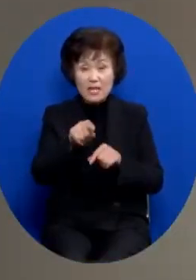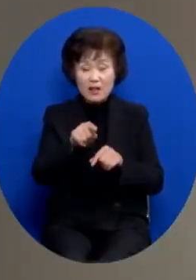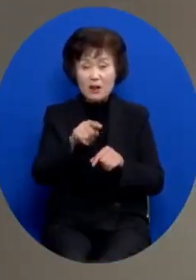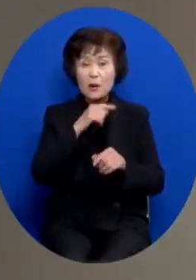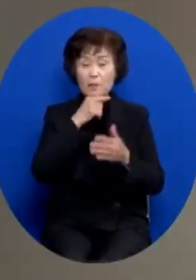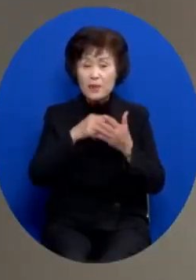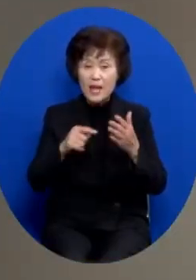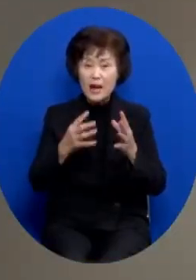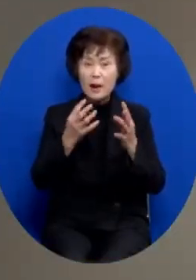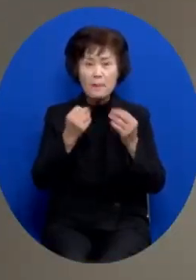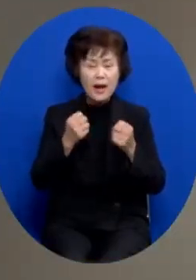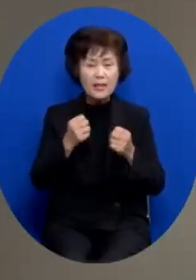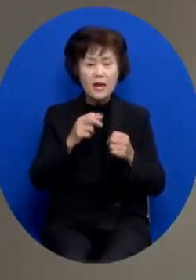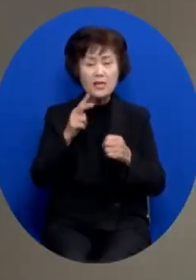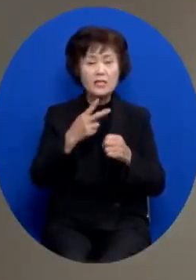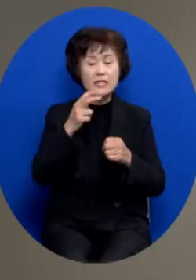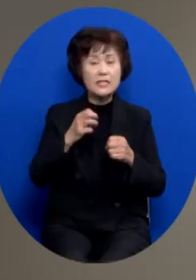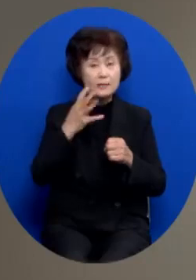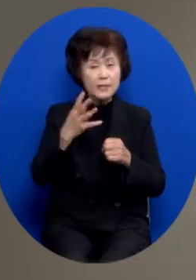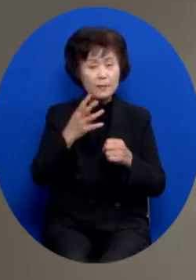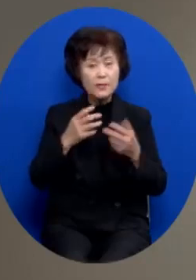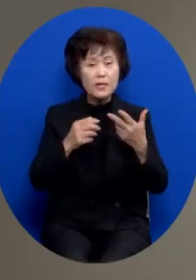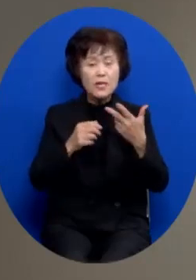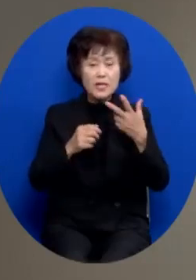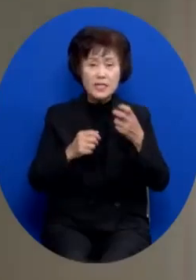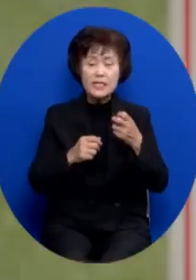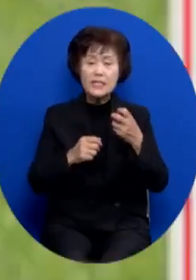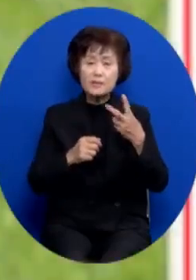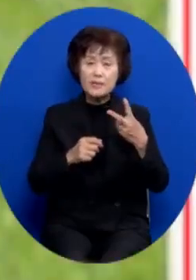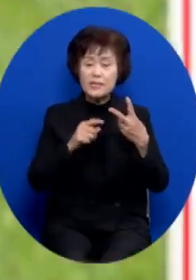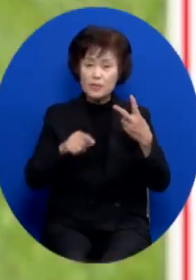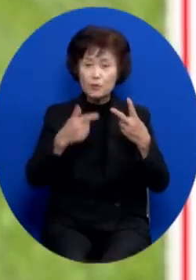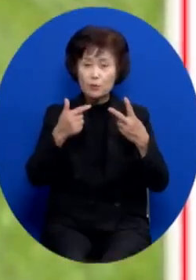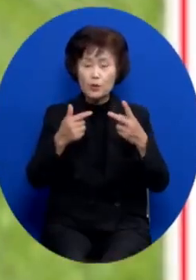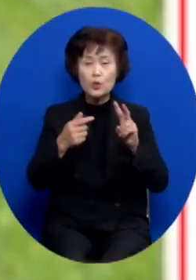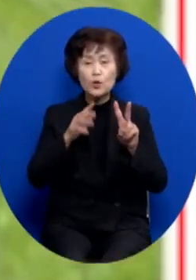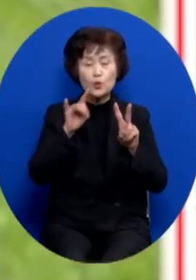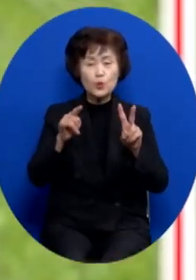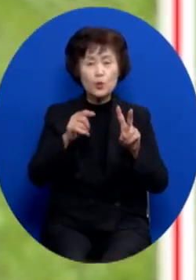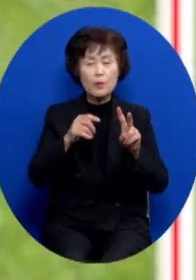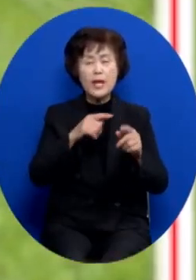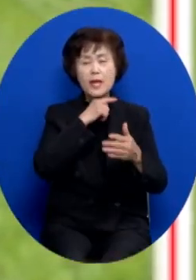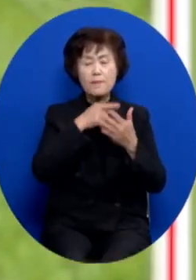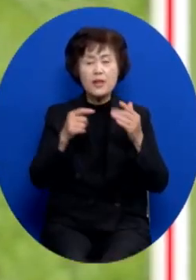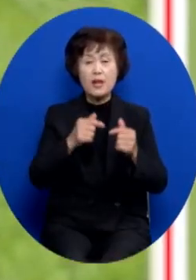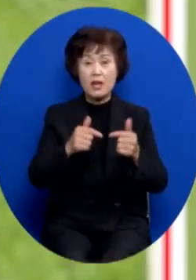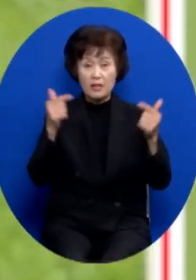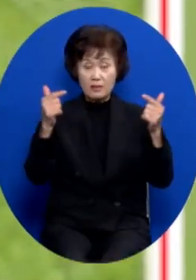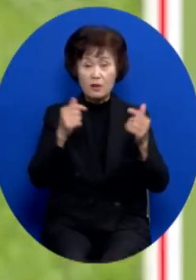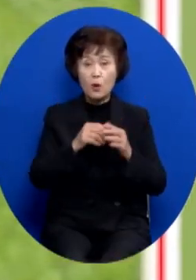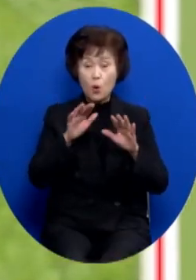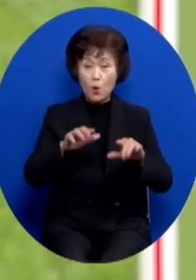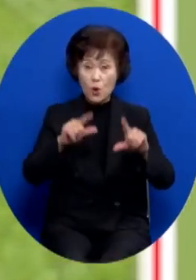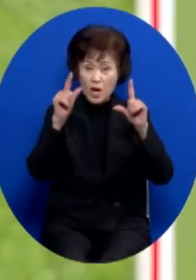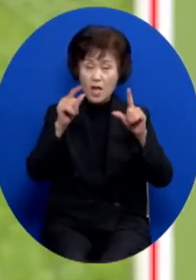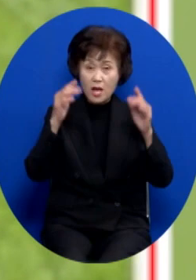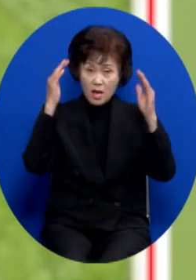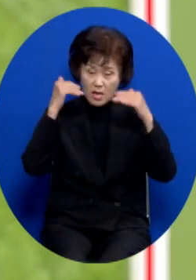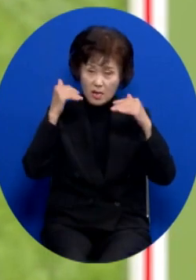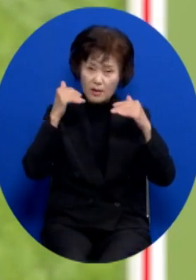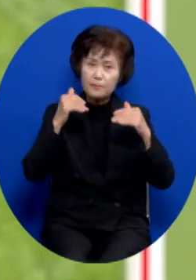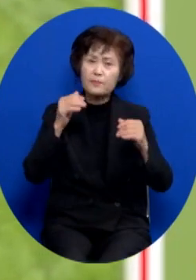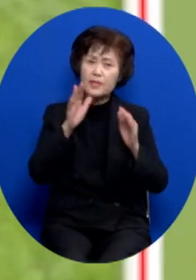11.5%에서 2023년 27.6%로 2배 이상 늘어났다며 특히 더웠던 올해 여름